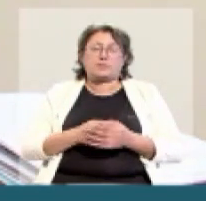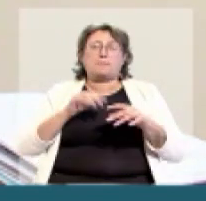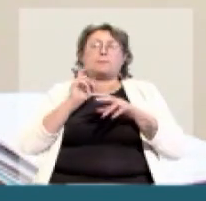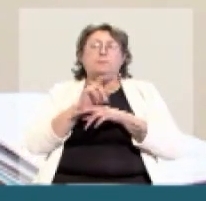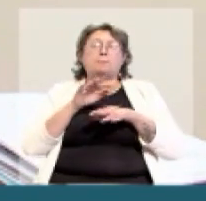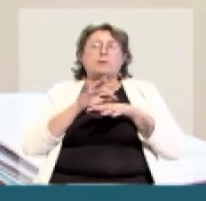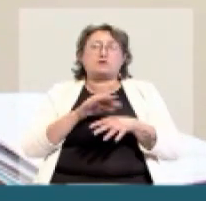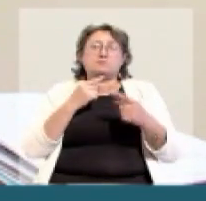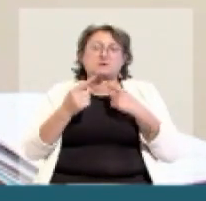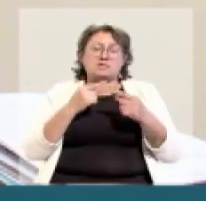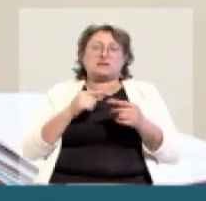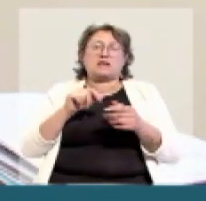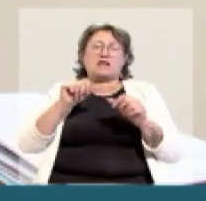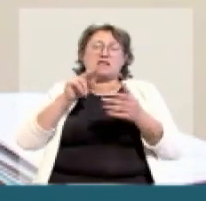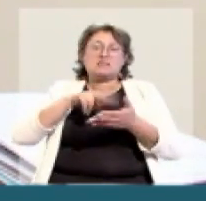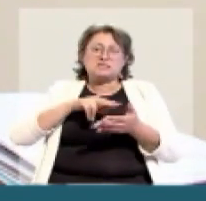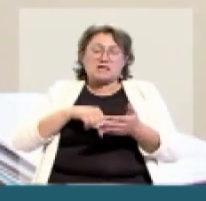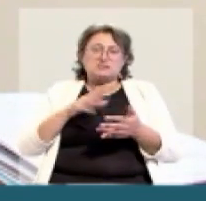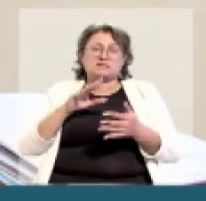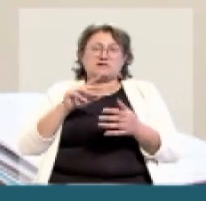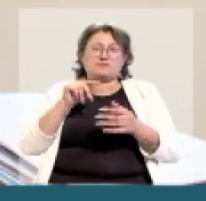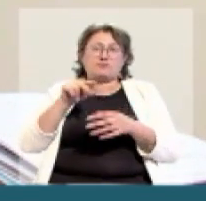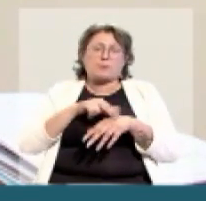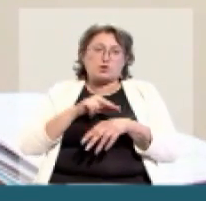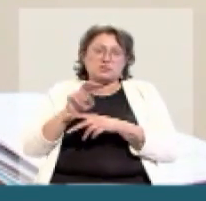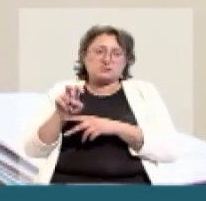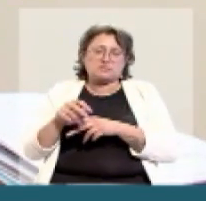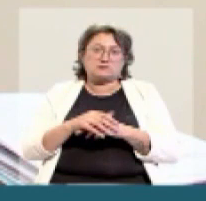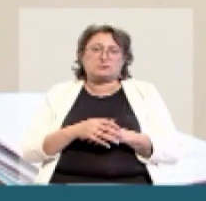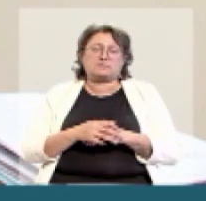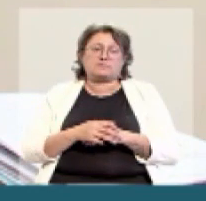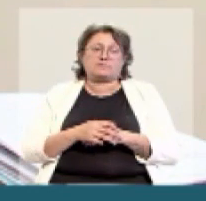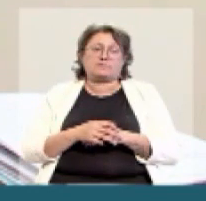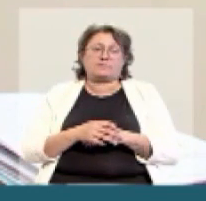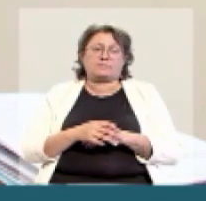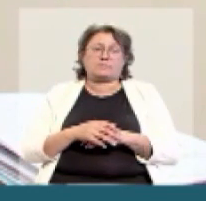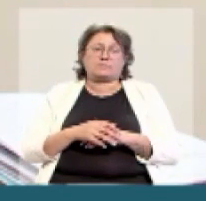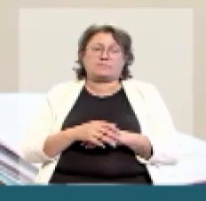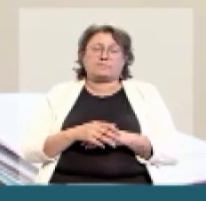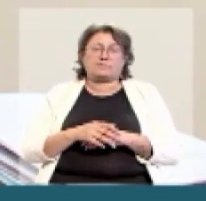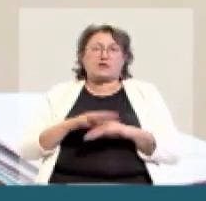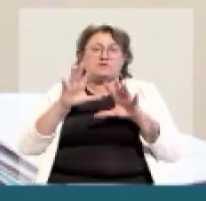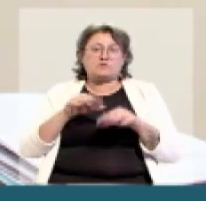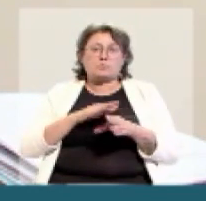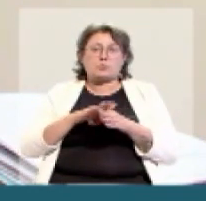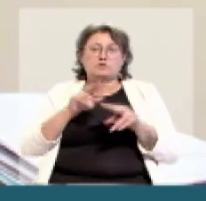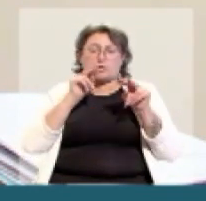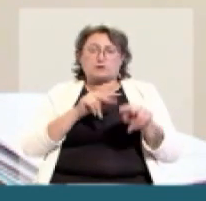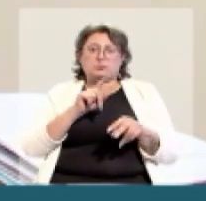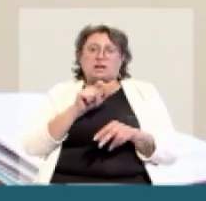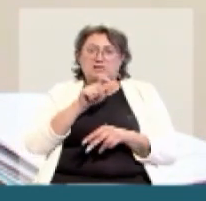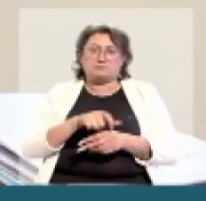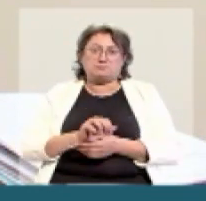бесед, регистрация в участковом пункте полиции. То есть полностью согласно ведомству приказа. Они осуществляют полностью контроль